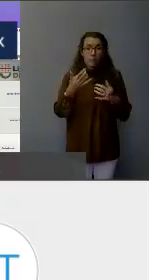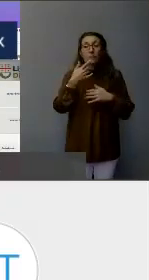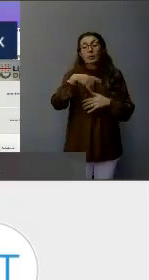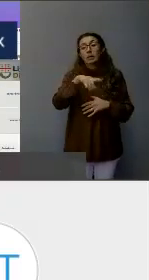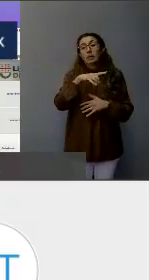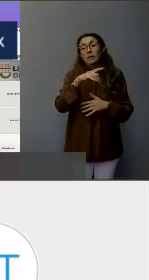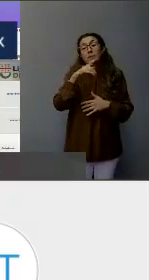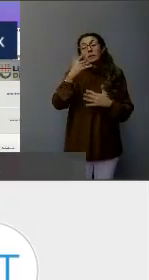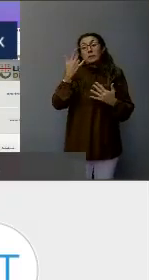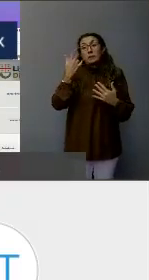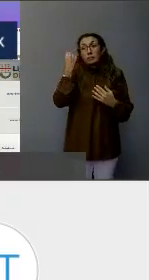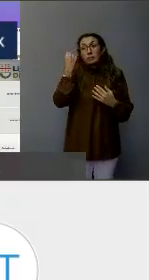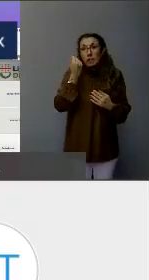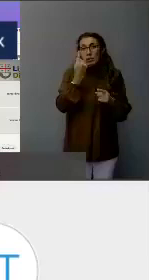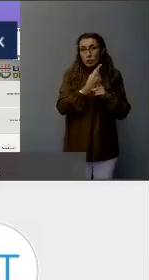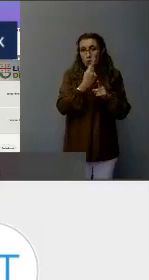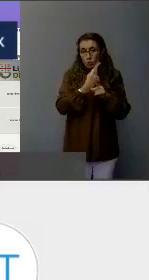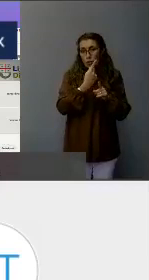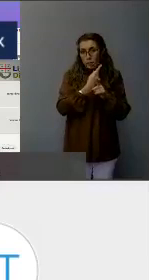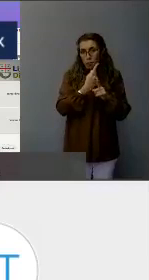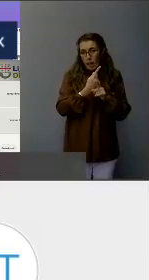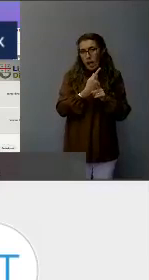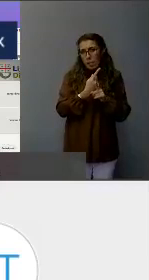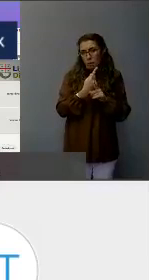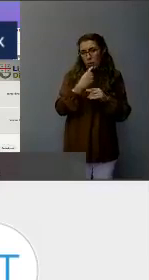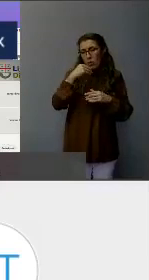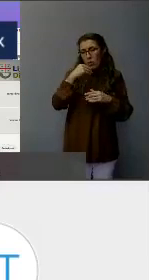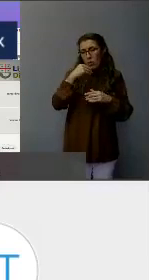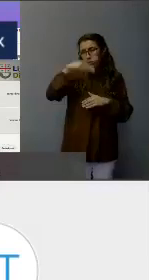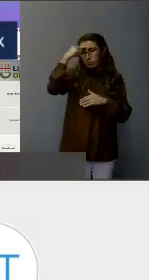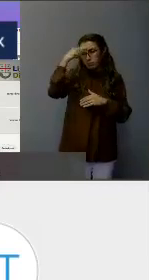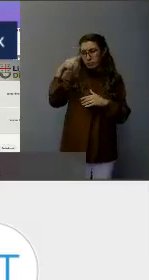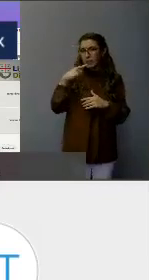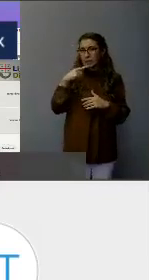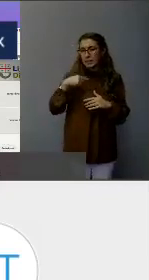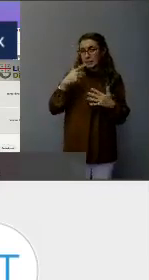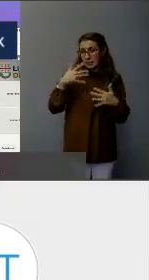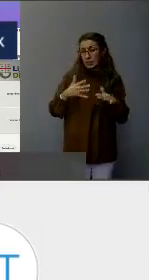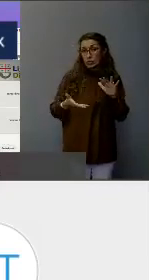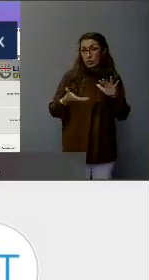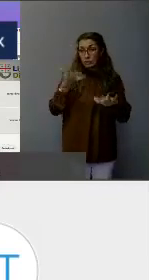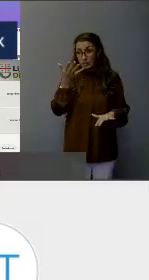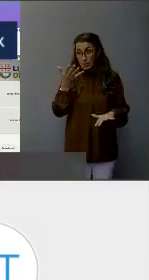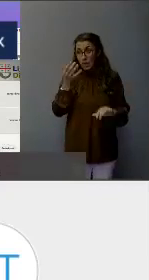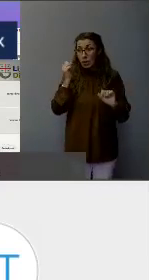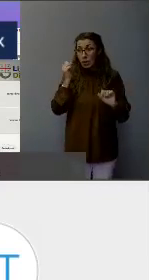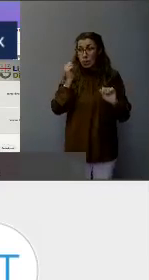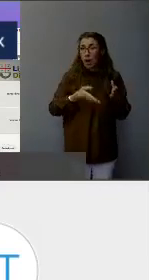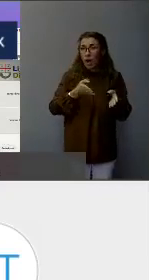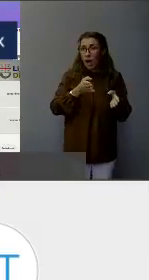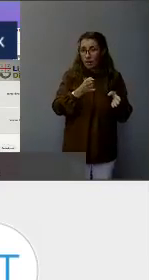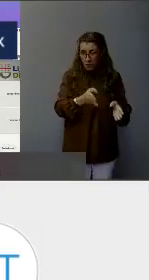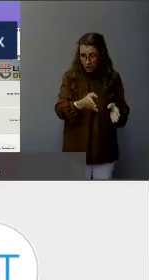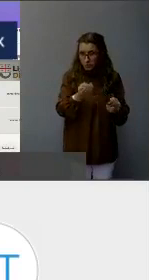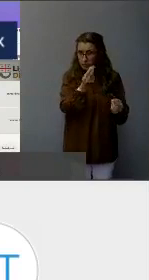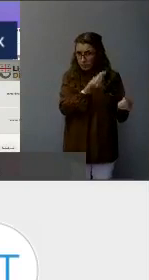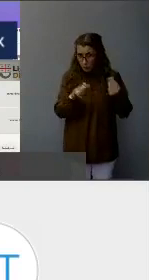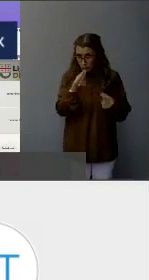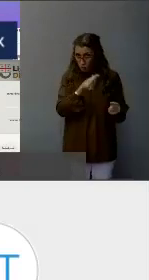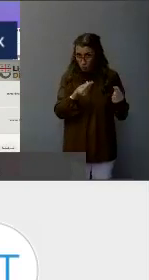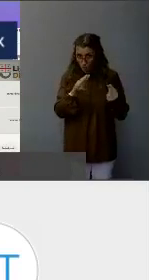di questa dichiarazione della soprintendenza o si va comunque avanti con il progetto di cui si è